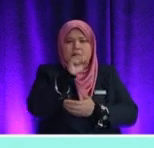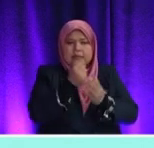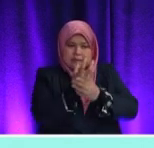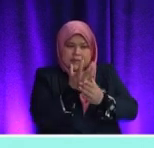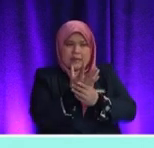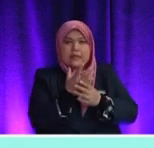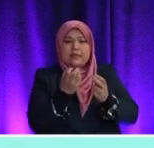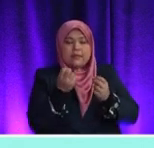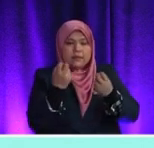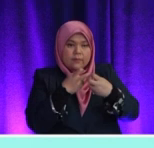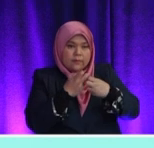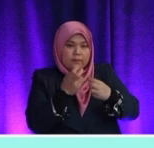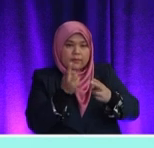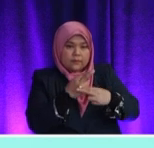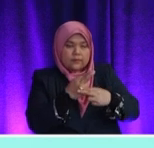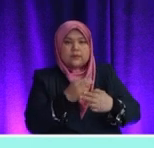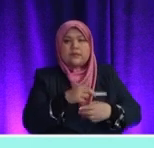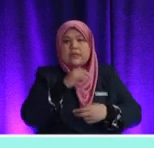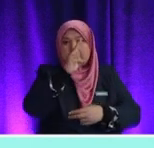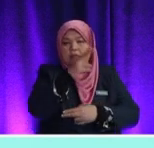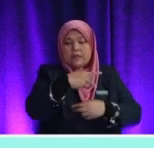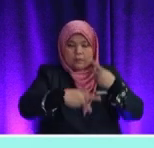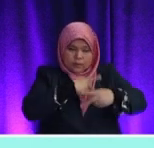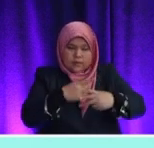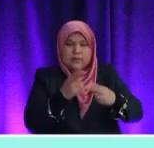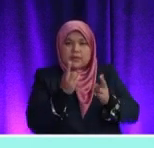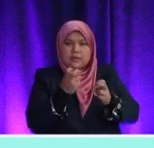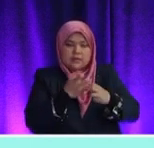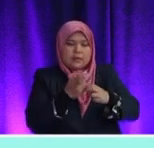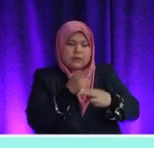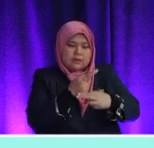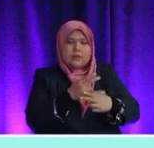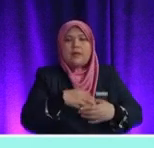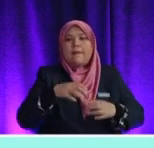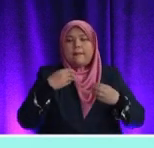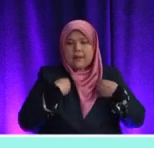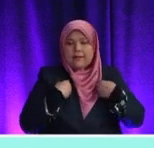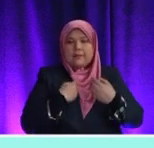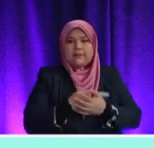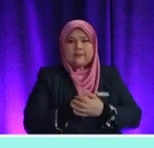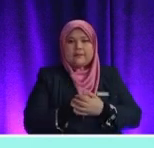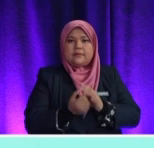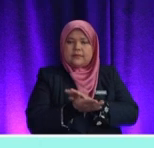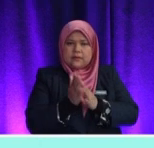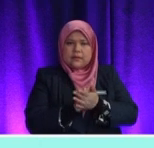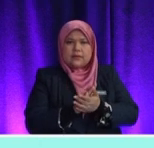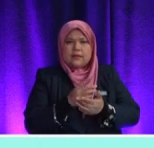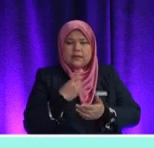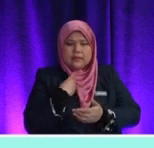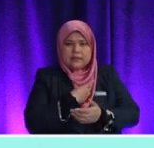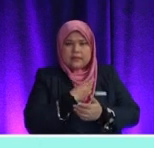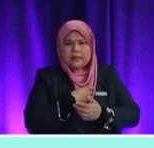elektrolisis tuh berlaku proses elektrolisis itu berlaku Oke ah jadi depresi itu secara